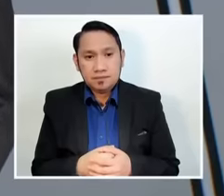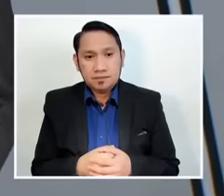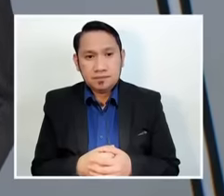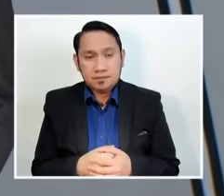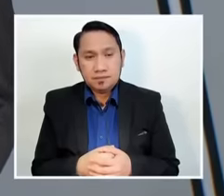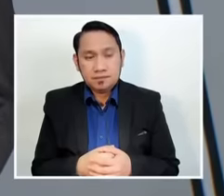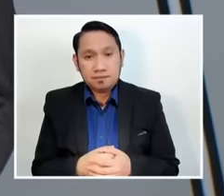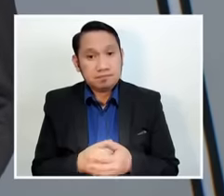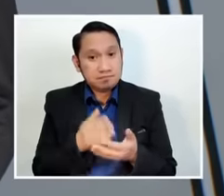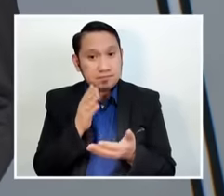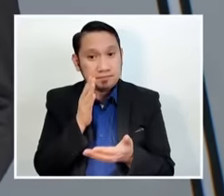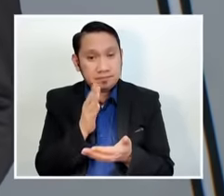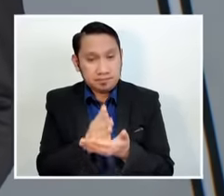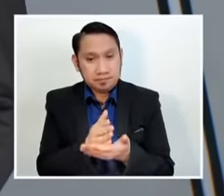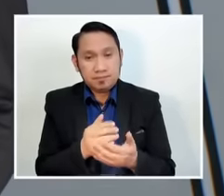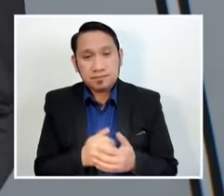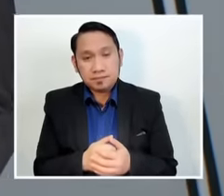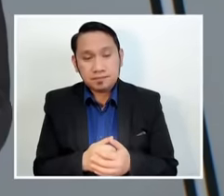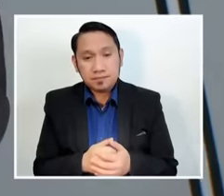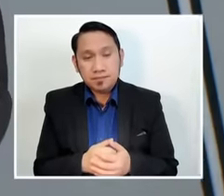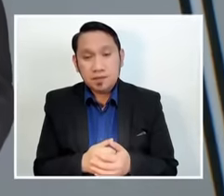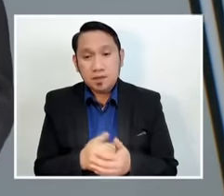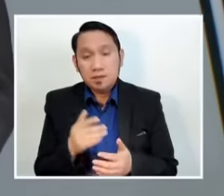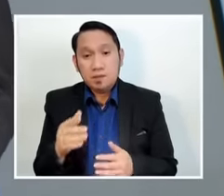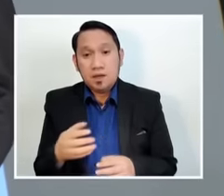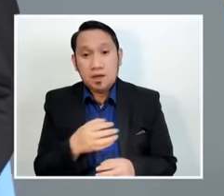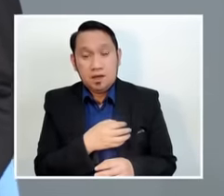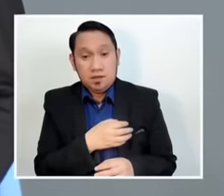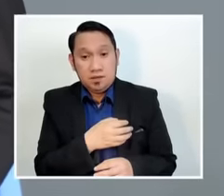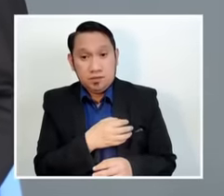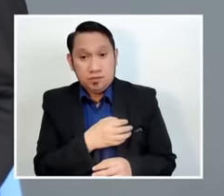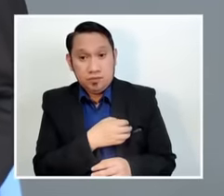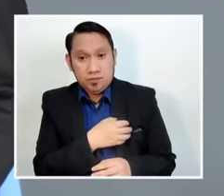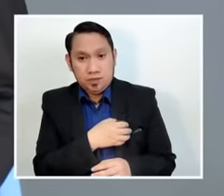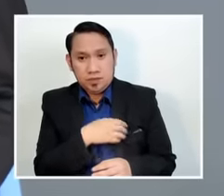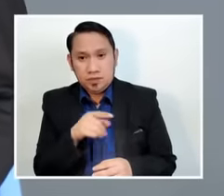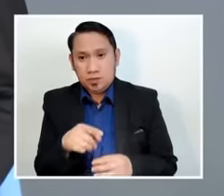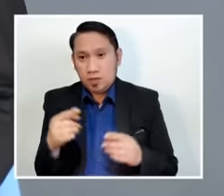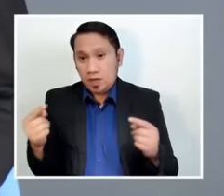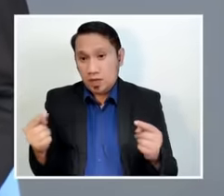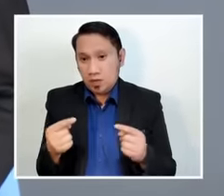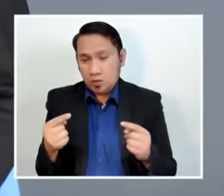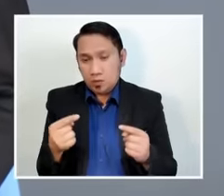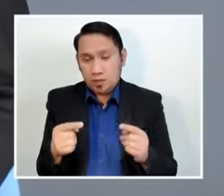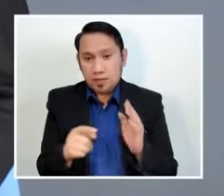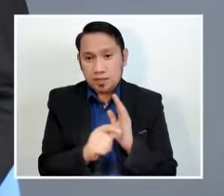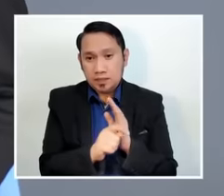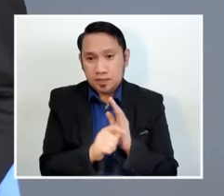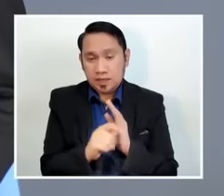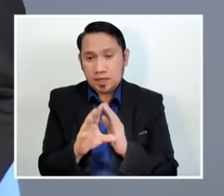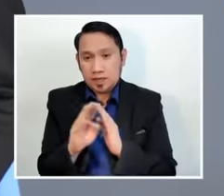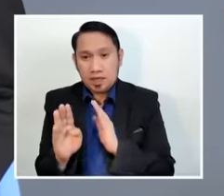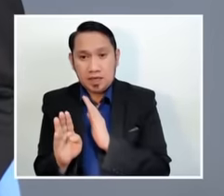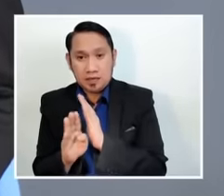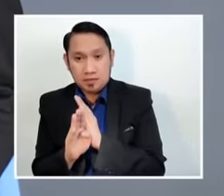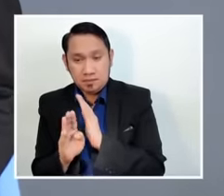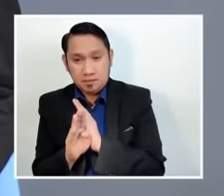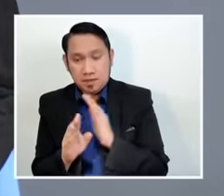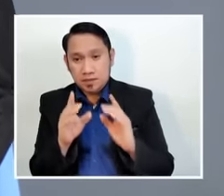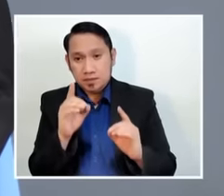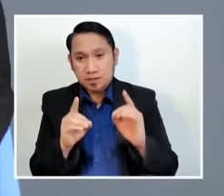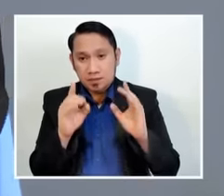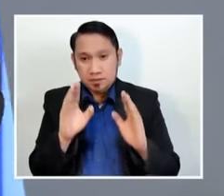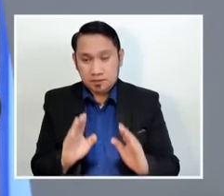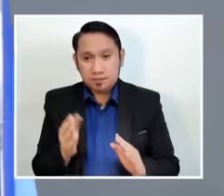Napigilan po naman ng mga off-duty na pulis ang road rage sa pagitan ng truck at bus driver sa Sibagat, Agusan del Sur noong Sabado